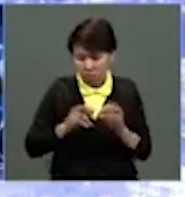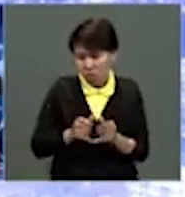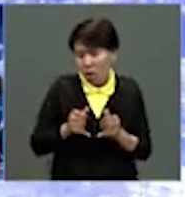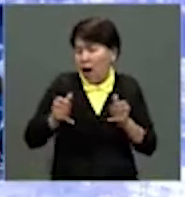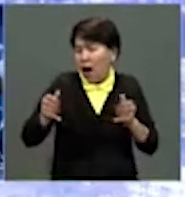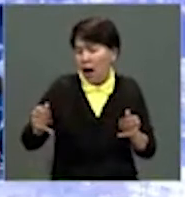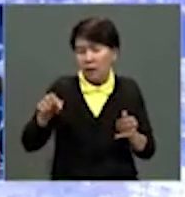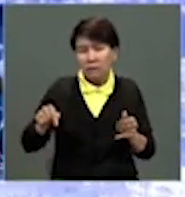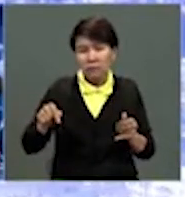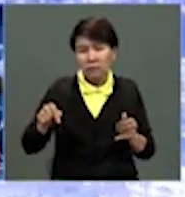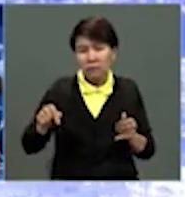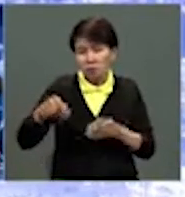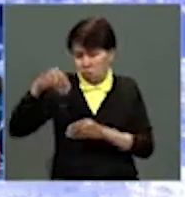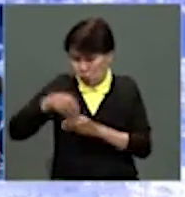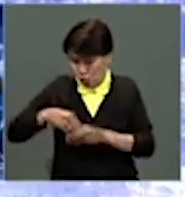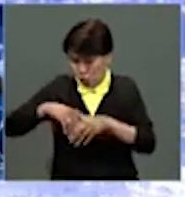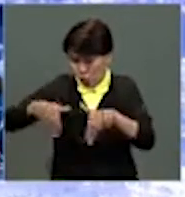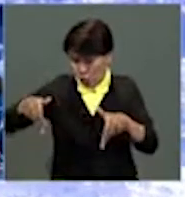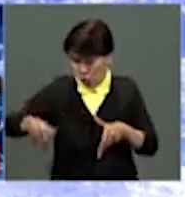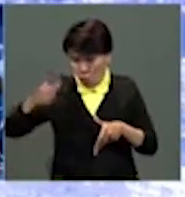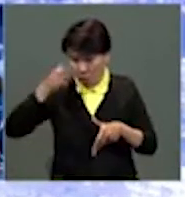กลุ่มนี้ก่อนที่เขาจะมาติดตามเนี่ยก็ต้องทำหน้าที่ต้องไปอบรมต้องไปรู้จักวิธีการที่จะป้องกันตัวเองในต่างๆมาพอสมควรแล้วแล้วกลุ่มต่างๆเหล่านี้เจอกันแค่ในระยะสั้นๆและมีระยะห่างทุกครั้งเพราะฉะนั้นไม่มีความจำเป็นที่จะต้องตัดตัวต่ออีก14วันซึ่ง